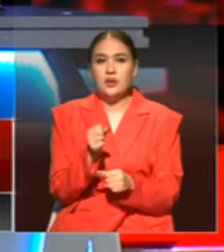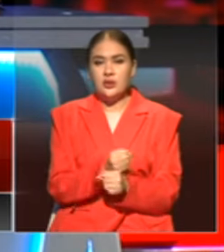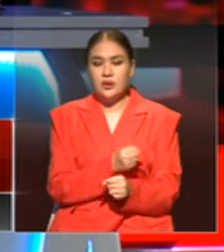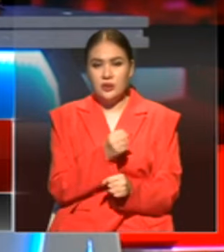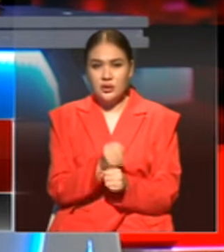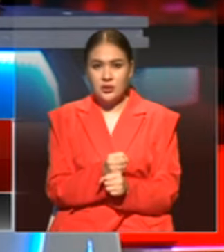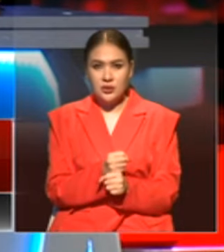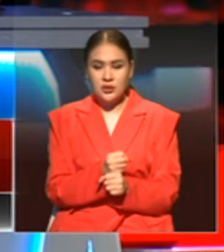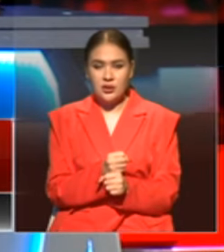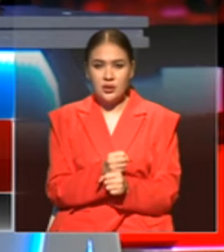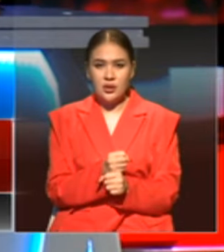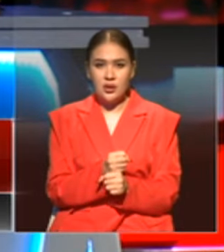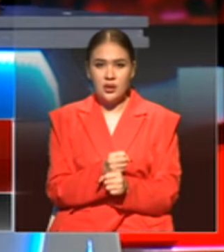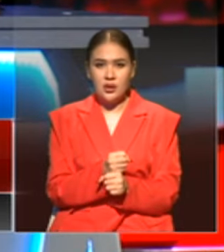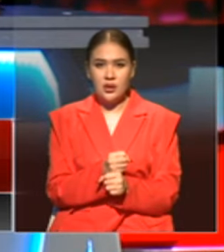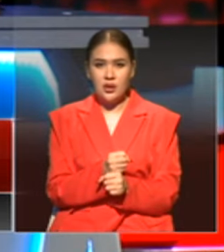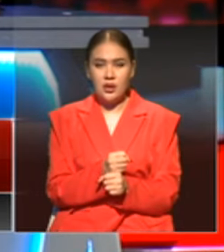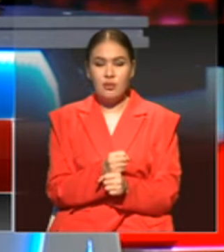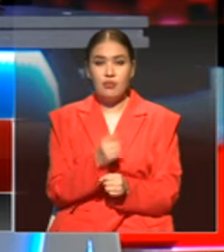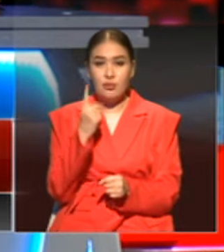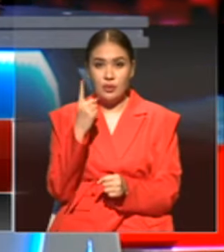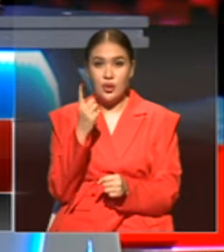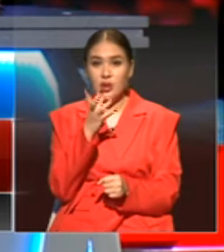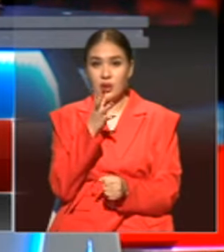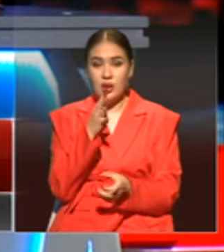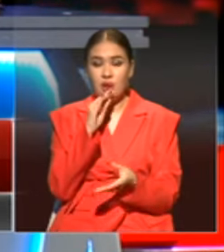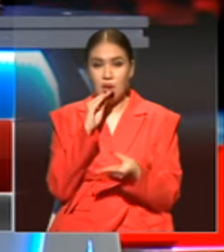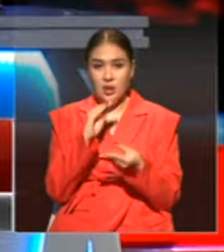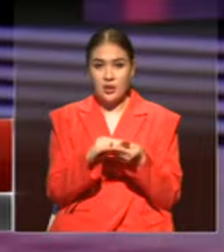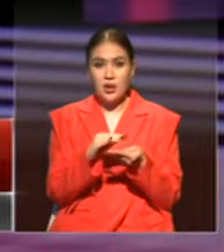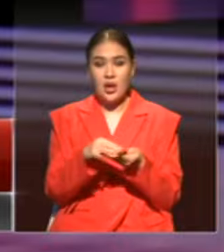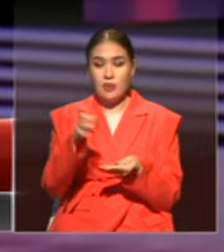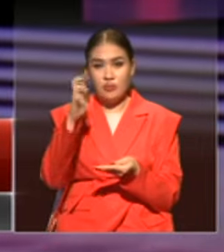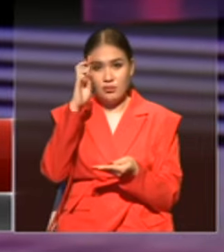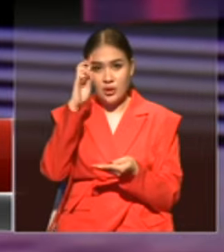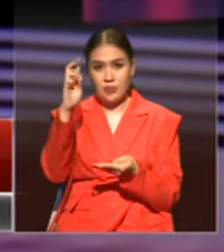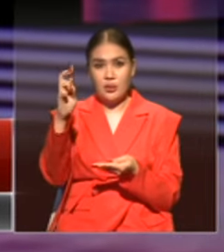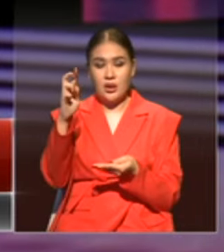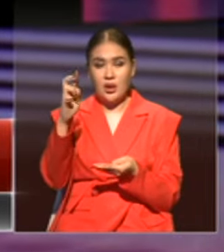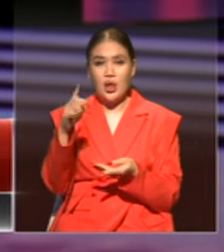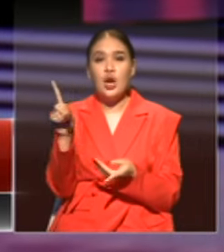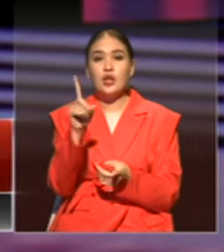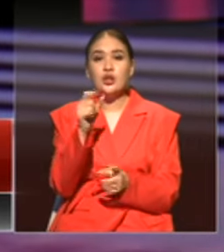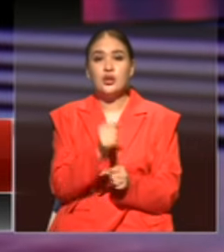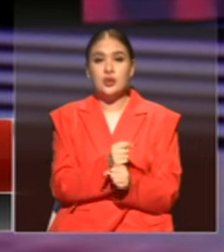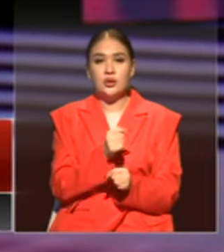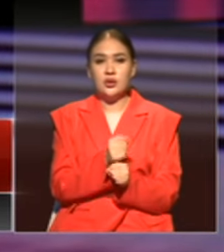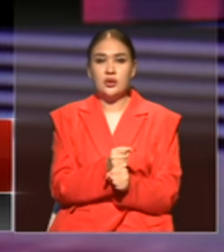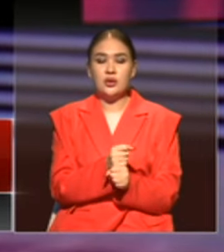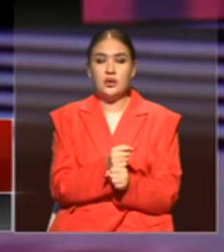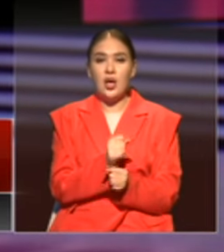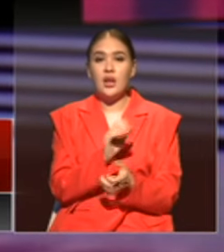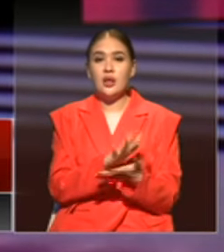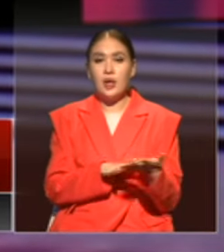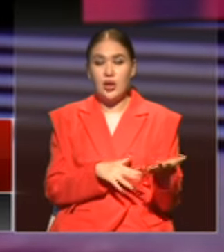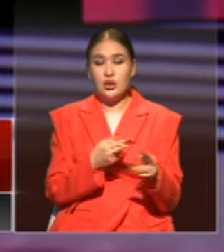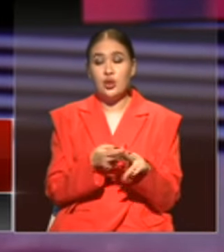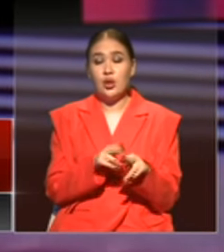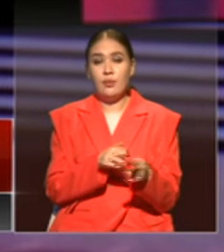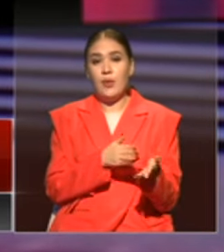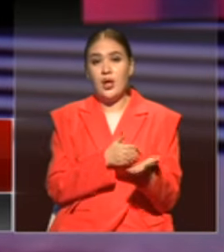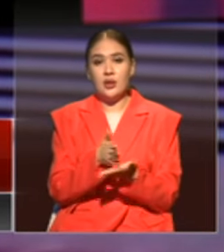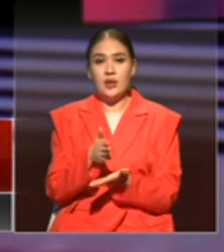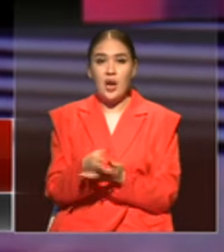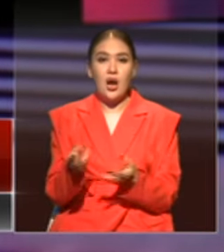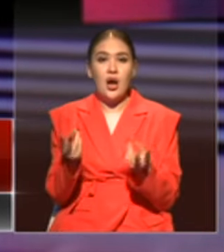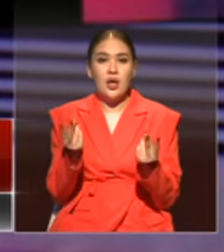қарай көшкен. Енді бұл бір деңгейде қазір мемлекет осыны біз айқындап алуымыз керек те, не істейміз бұны? Айқындап алғаннан кейін сол бағытта мемлекеттің